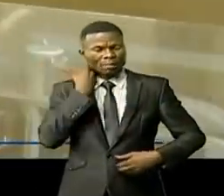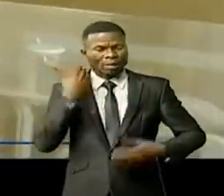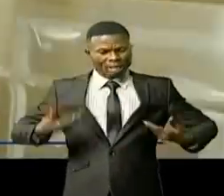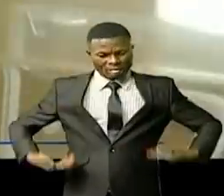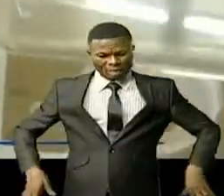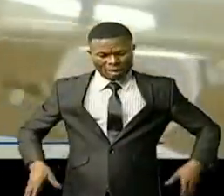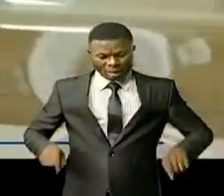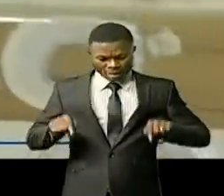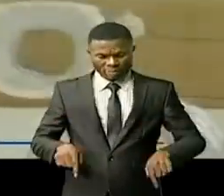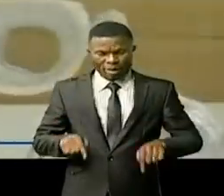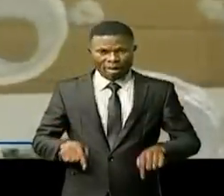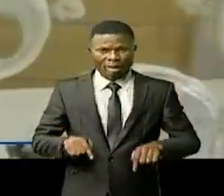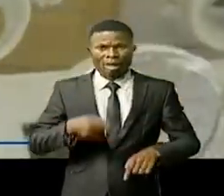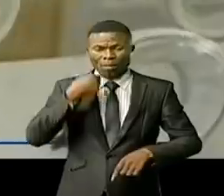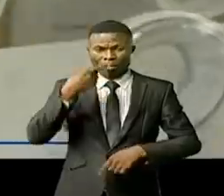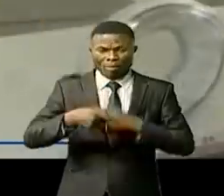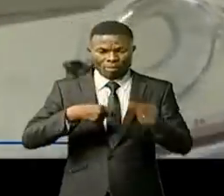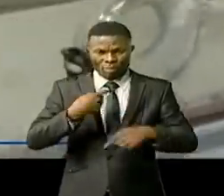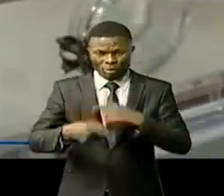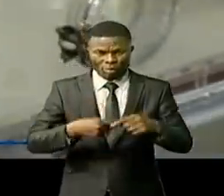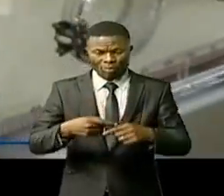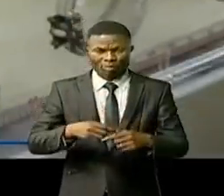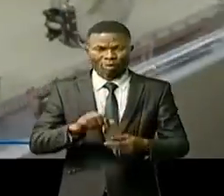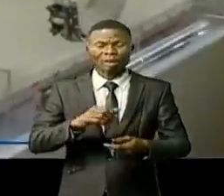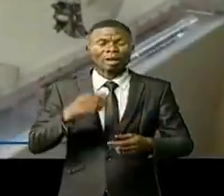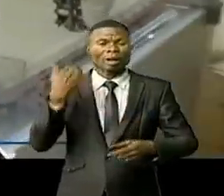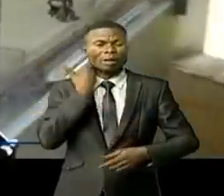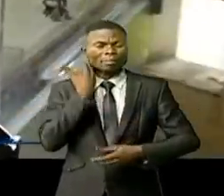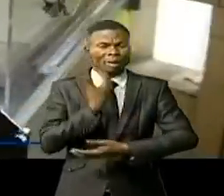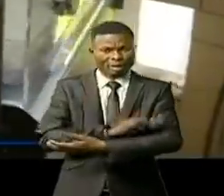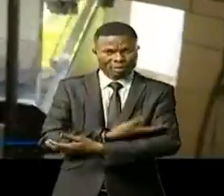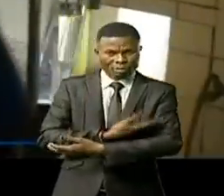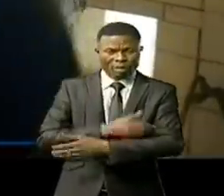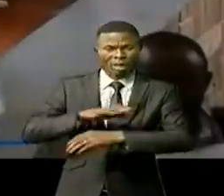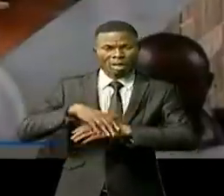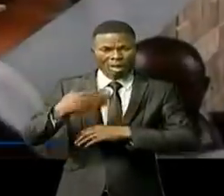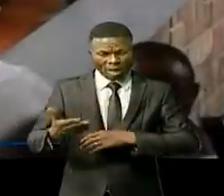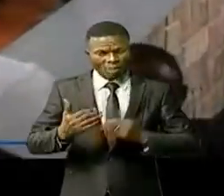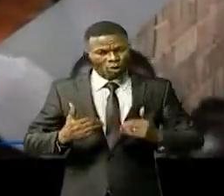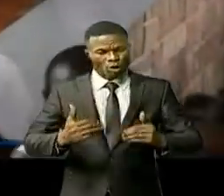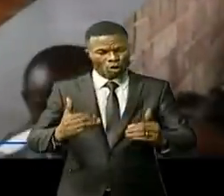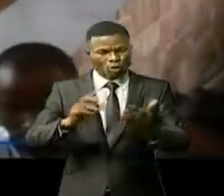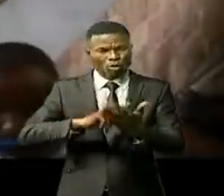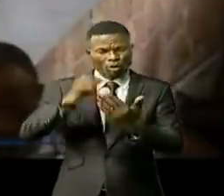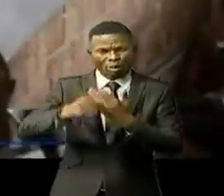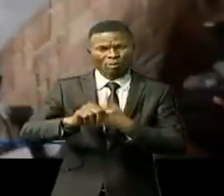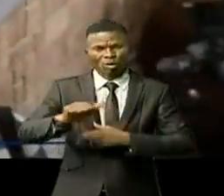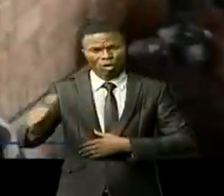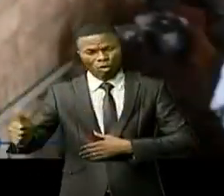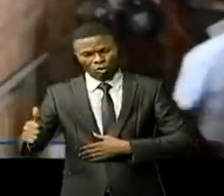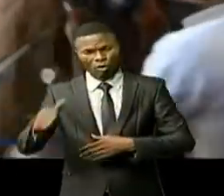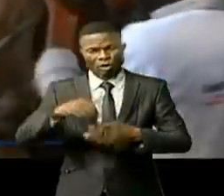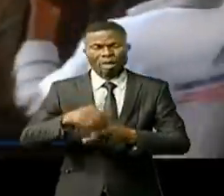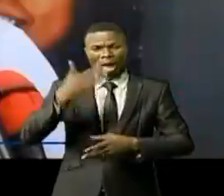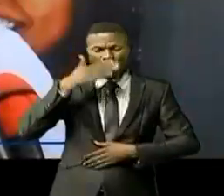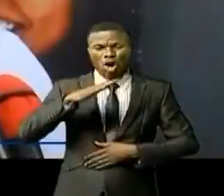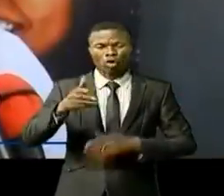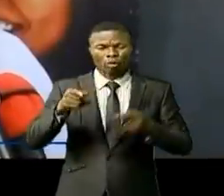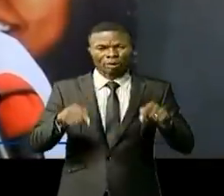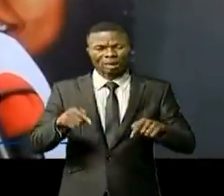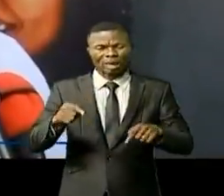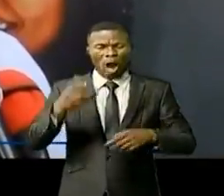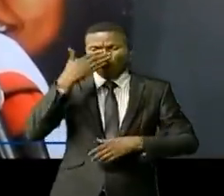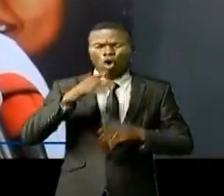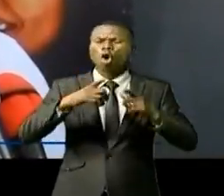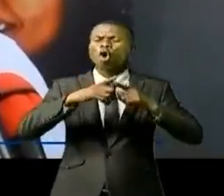là, on passe maintenant à la pédiatrie ici. Et après ça, nous avons une feuille de route que nous allons continuer à poursuivre. Donc l'hôpital, elle est grande. On a